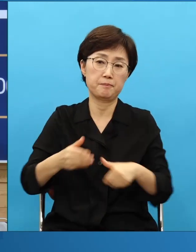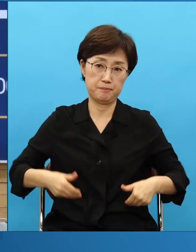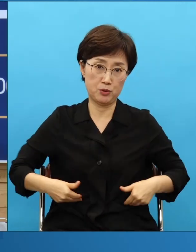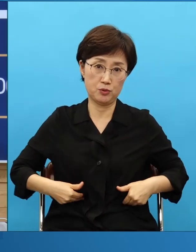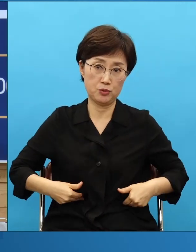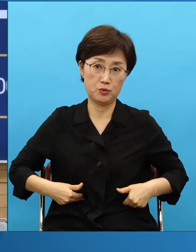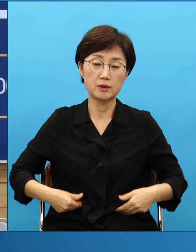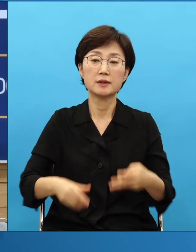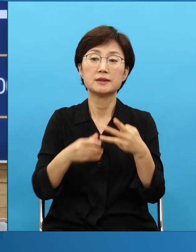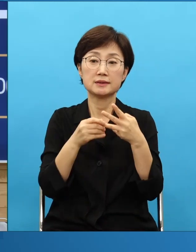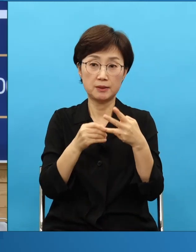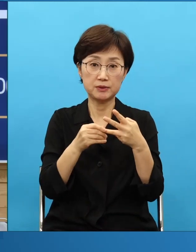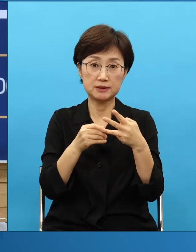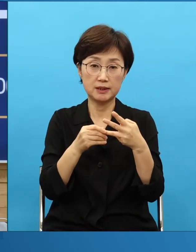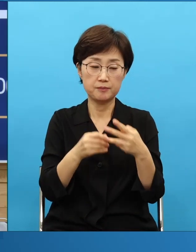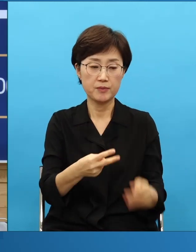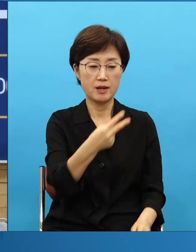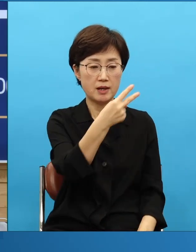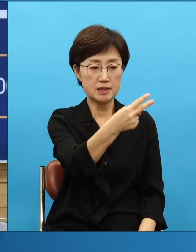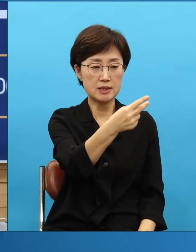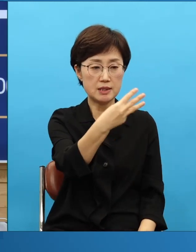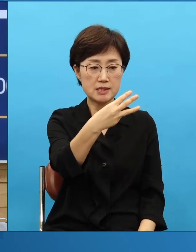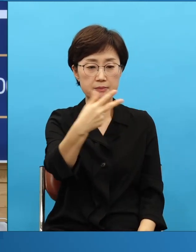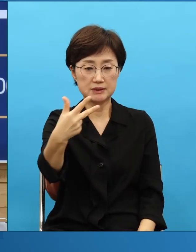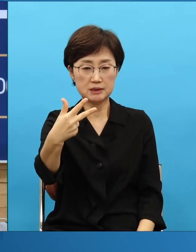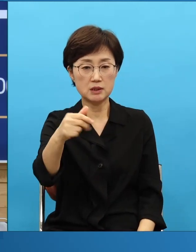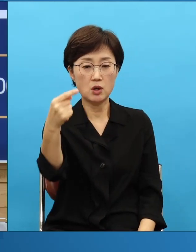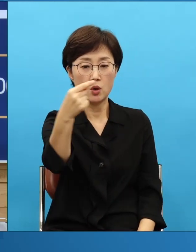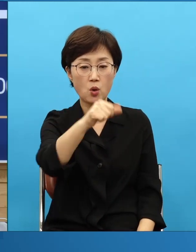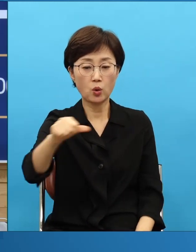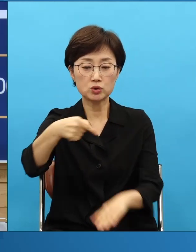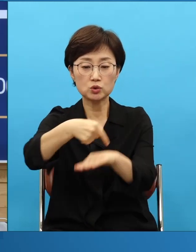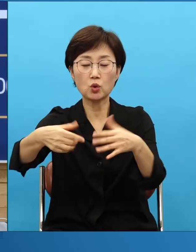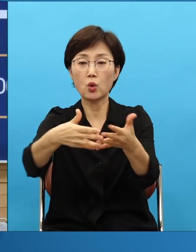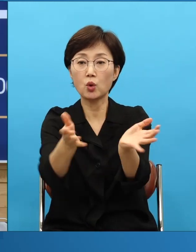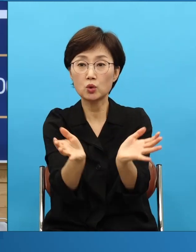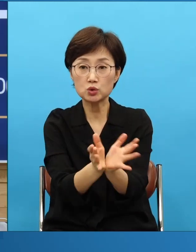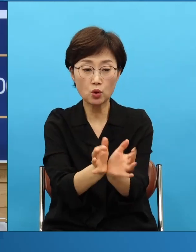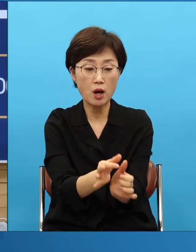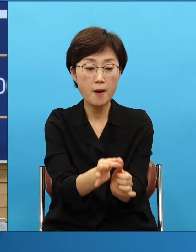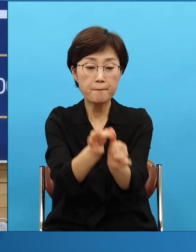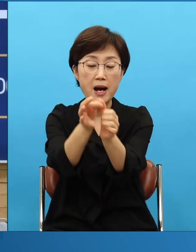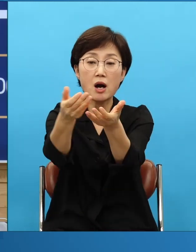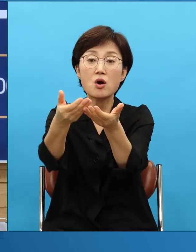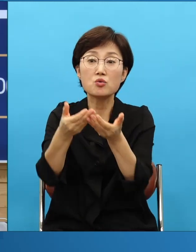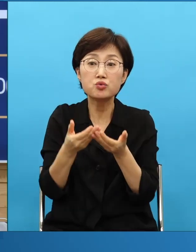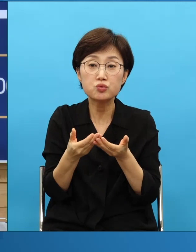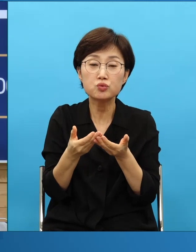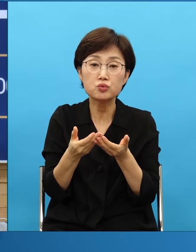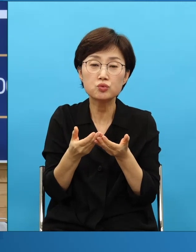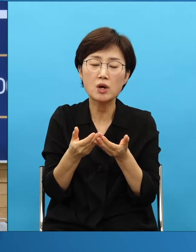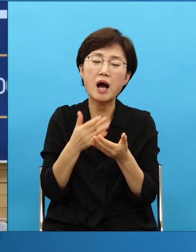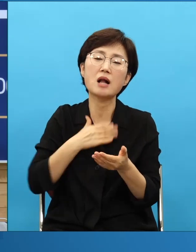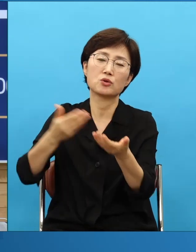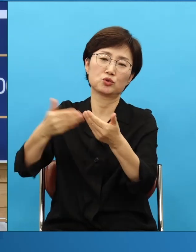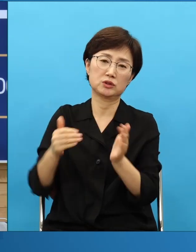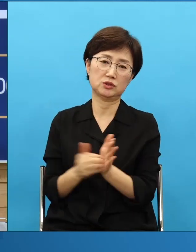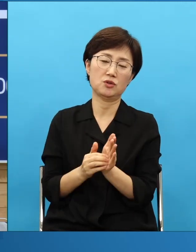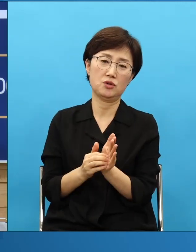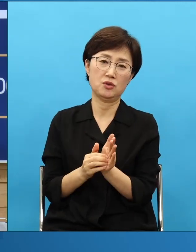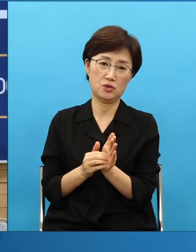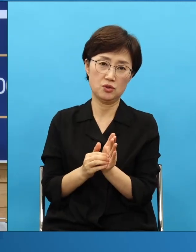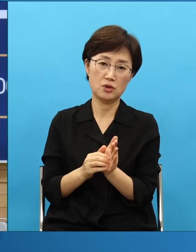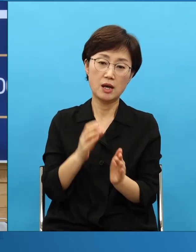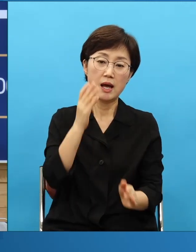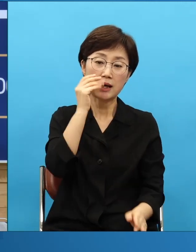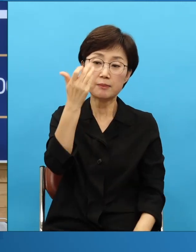그러고 237 나라 살릴 5천 종족 살릴 개인 미션을 철저하게 준 겁니다. 그래서 40일이 걸린 거예요. And then that's why it took 40